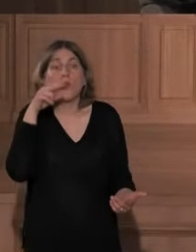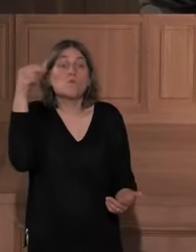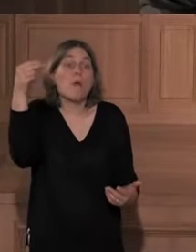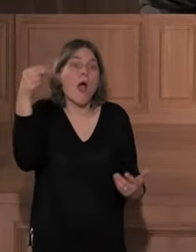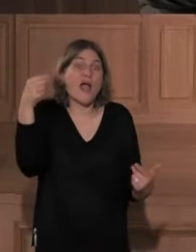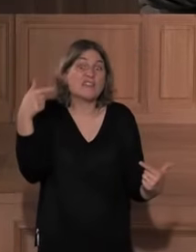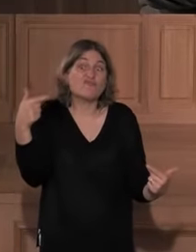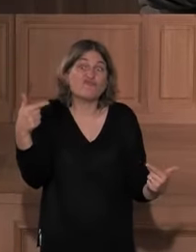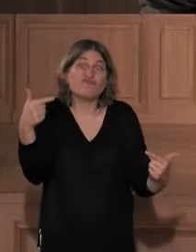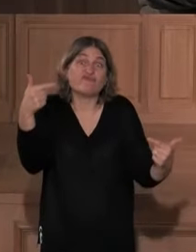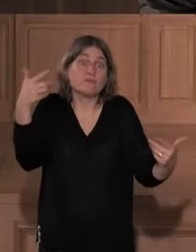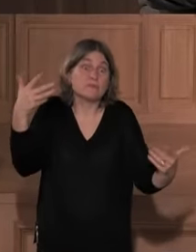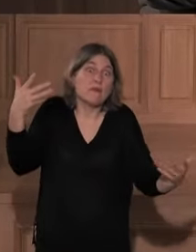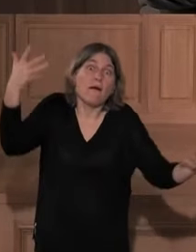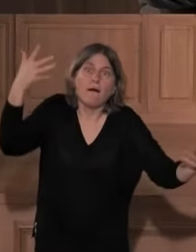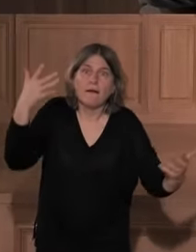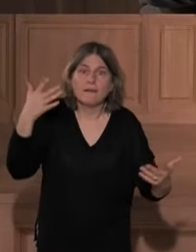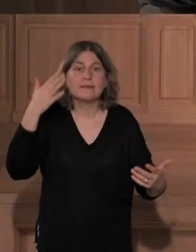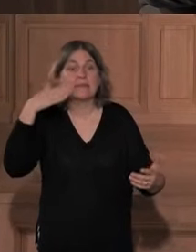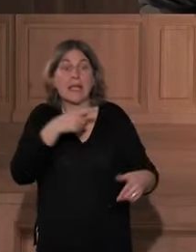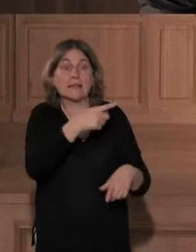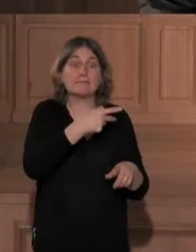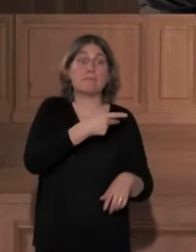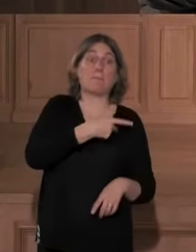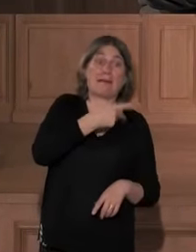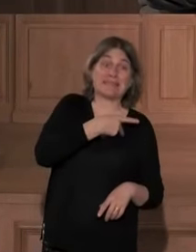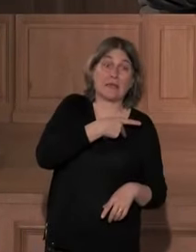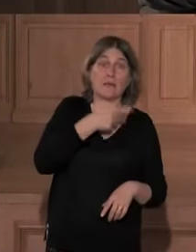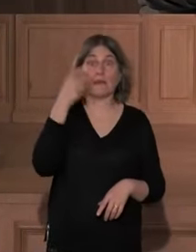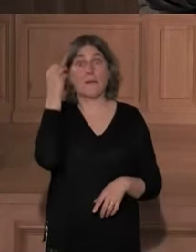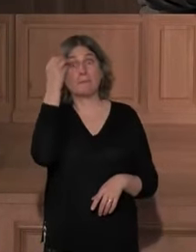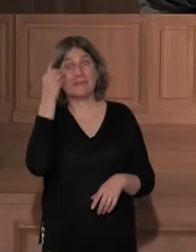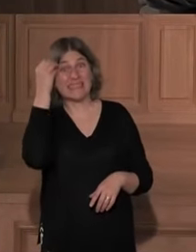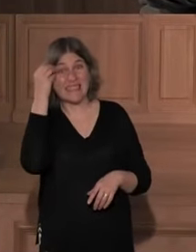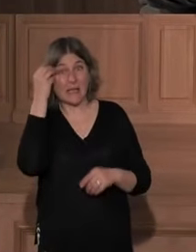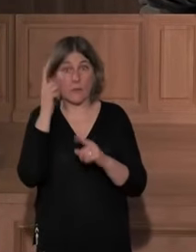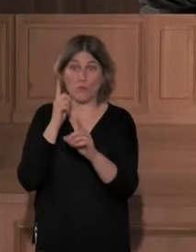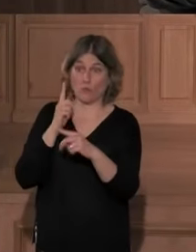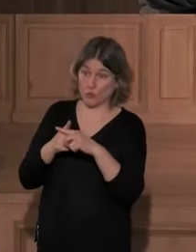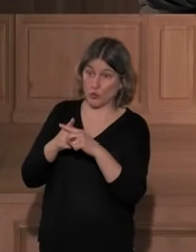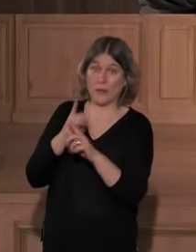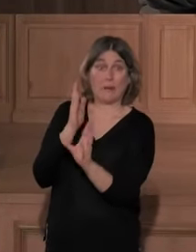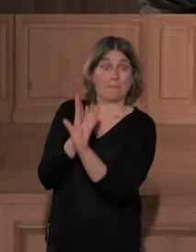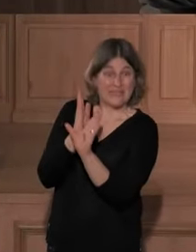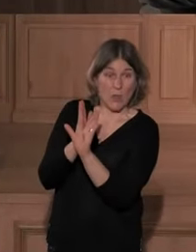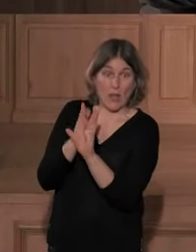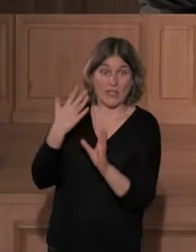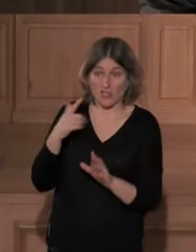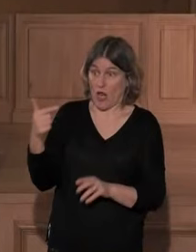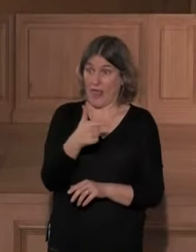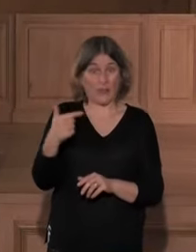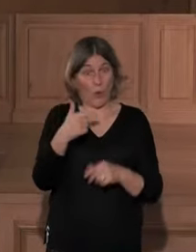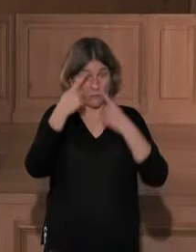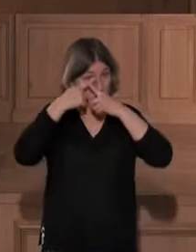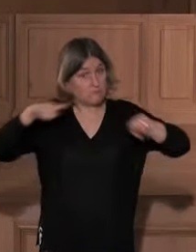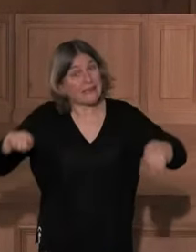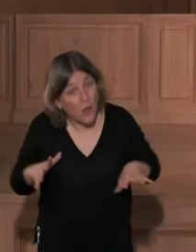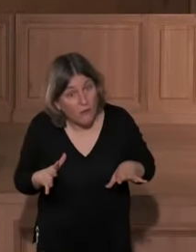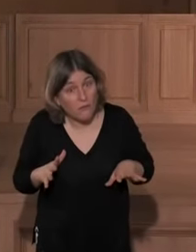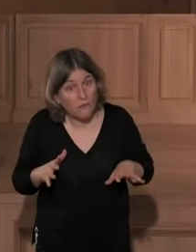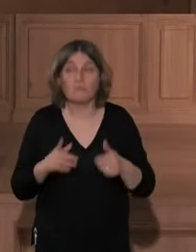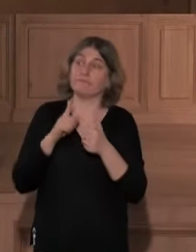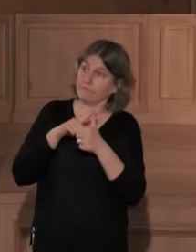un avis contradictoire. Déjà, quand vous dites médecin, psychiatre, et vous dites psychologue, déjà, il peut y avoir des avis contradictoires. Mais vous